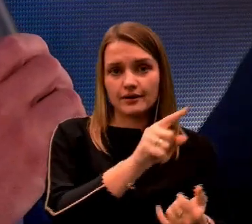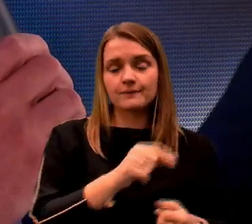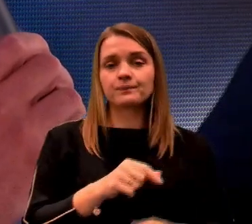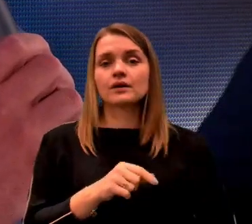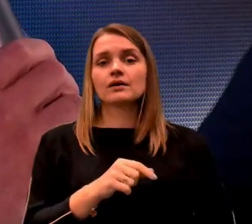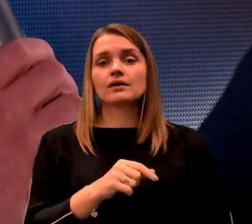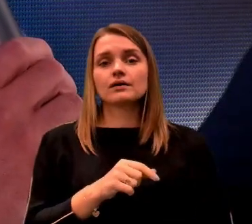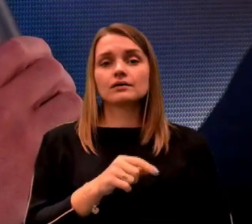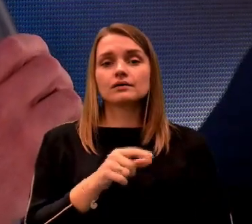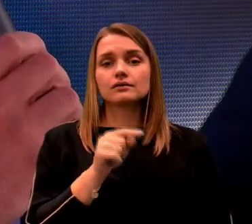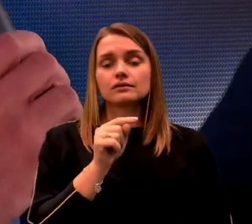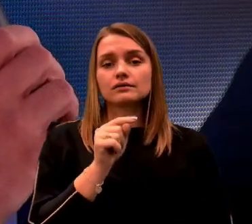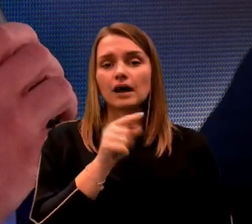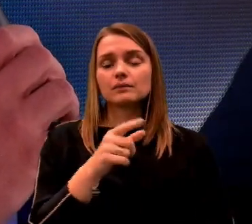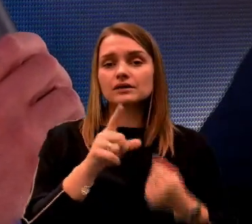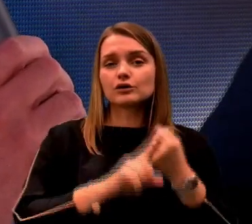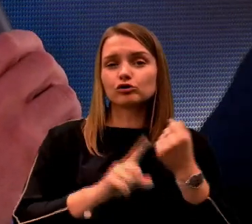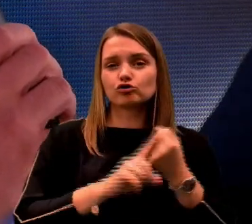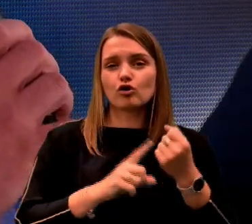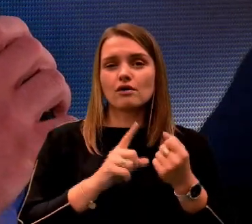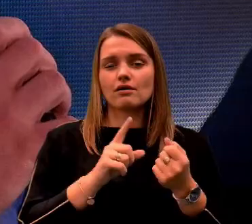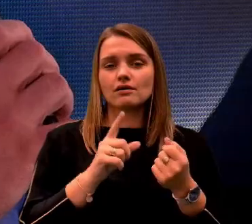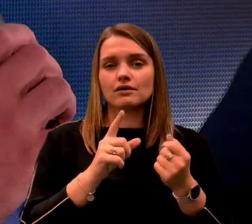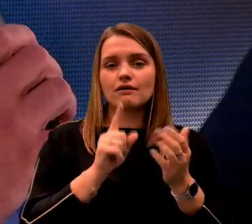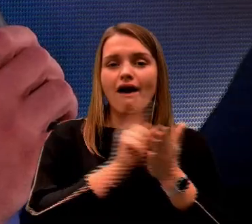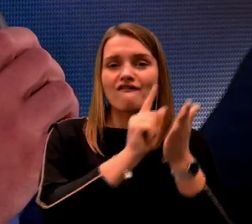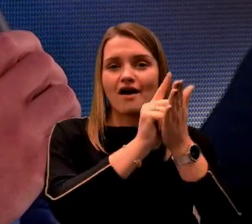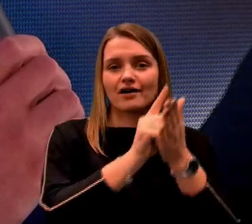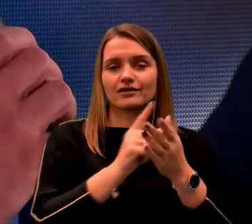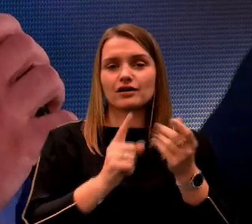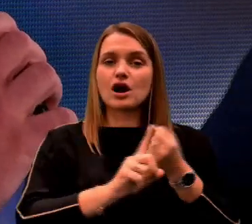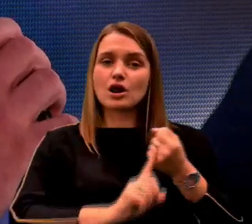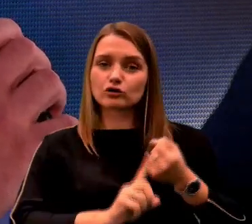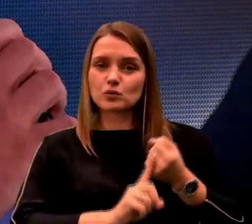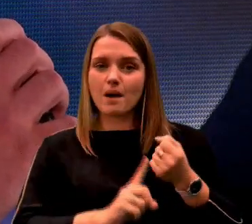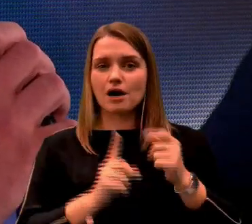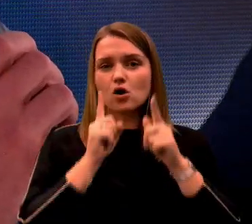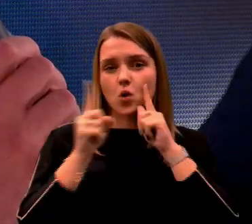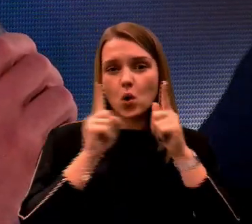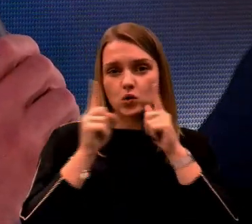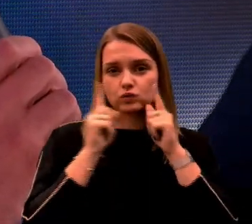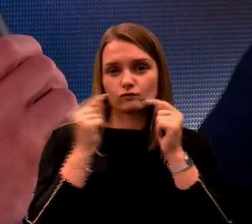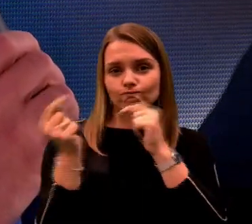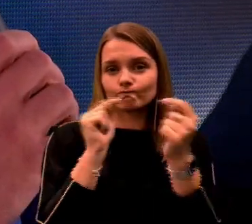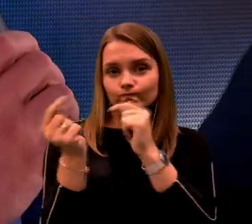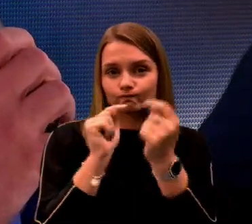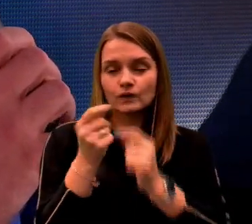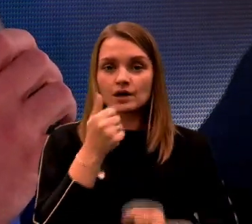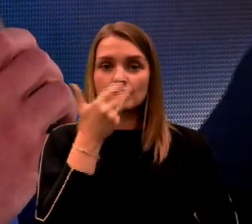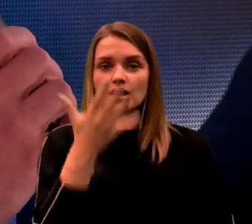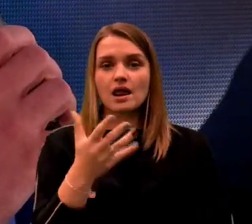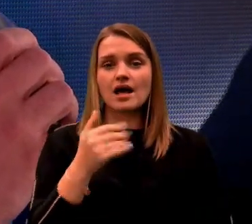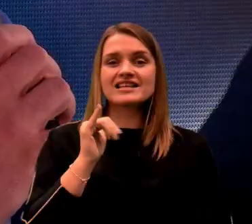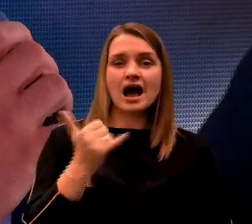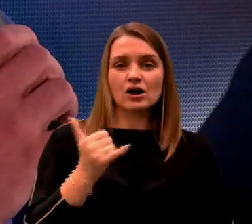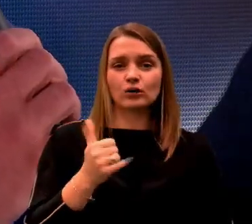gdzie raczej liczy się efekt, liczy się liczba odbytych rozmów. Są takie miary